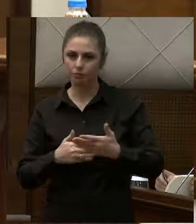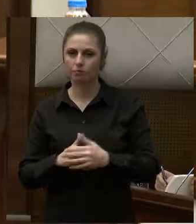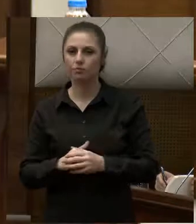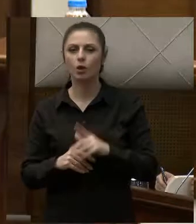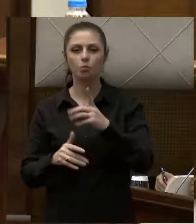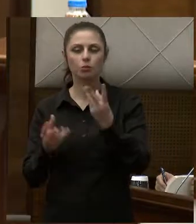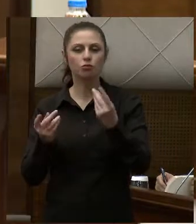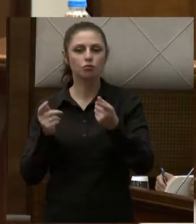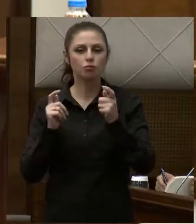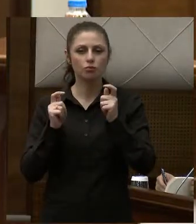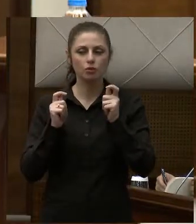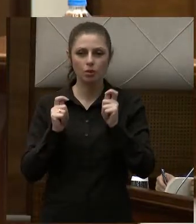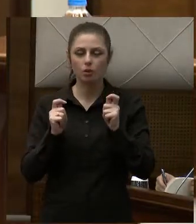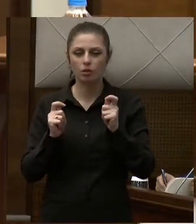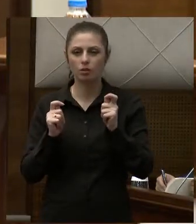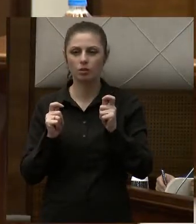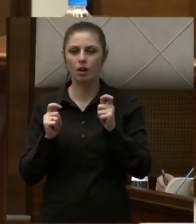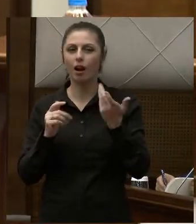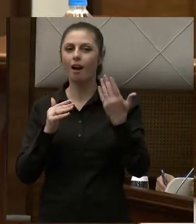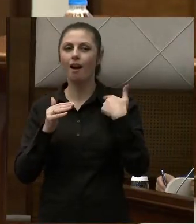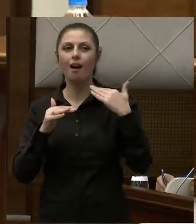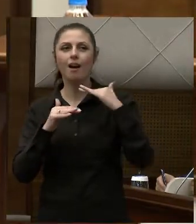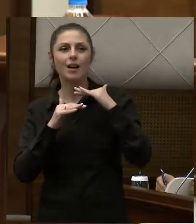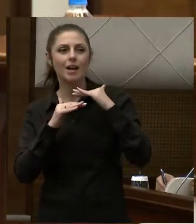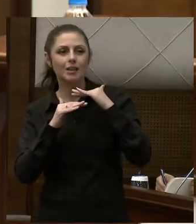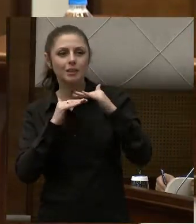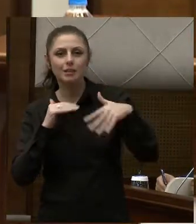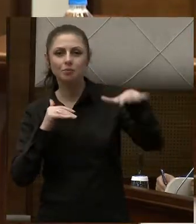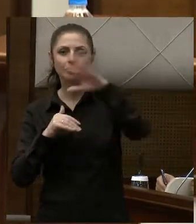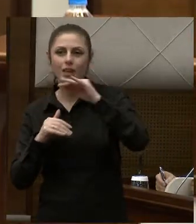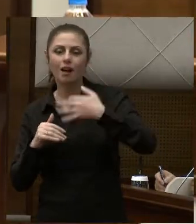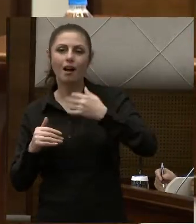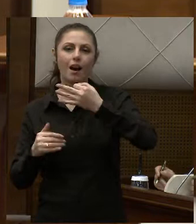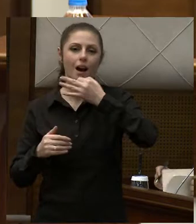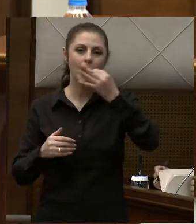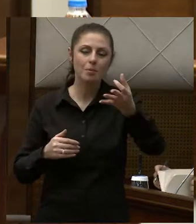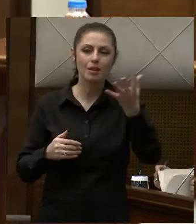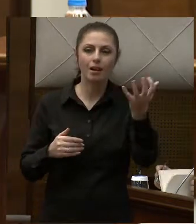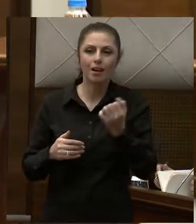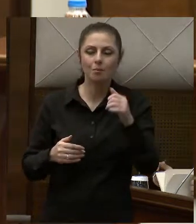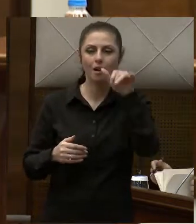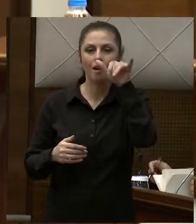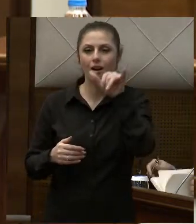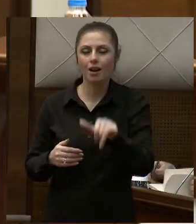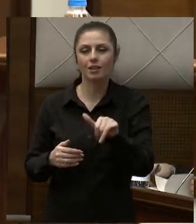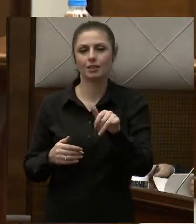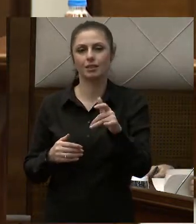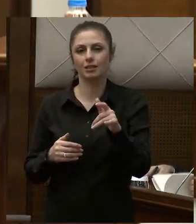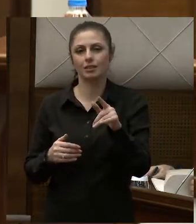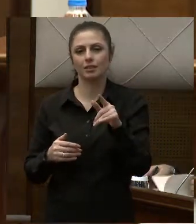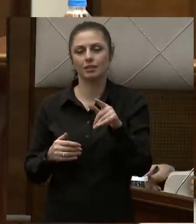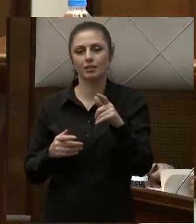Bunlar zor şartlarda halkın haber alma hakkını yerine getirmeye